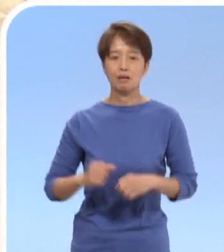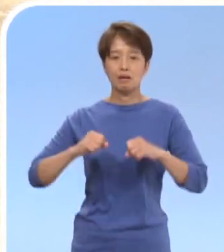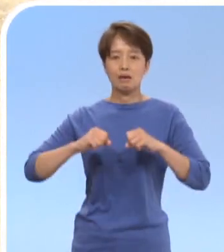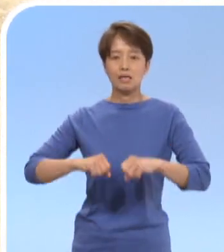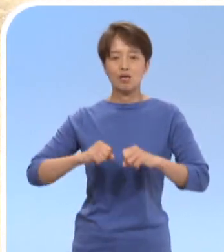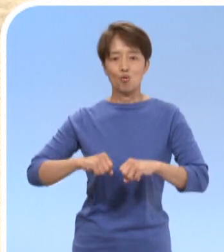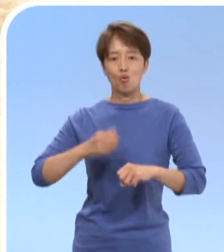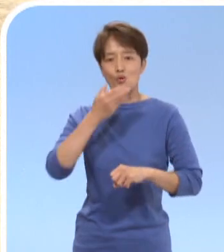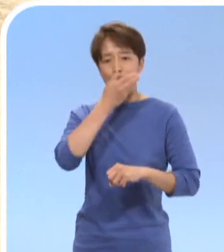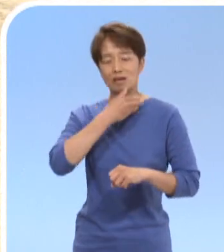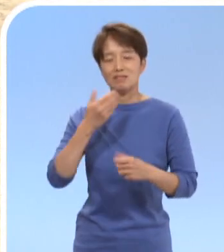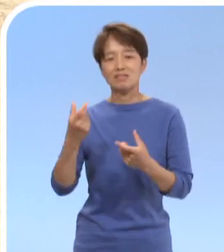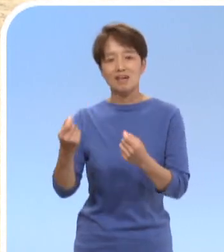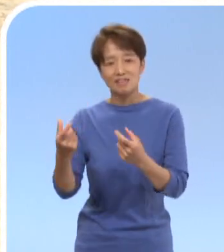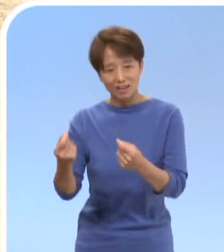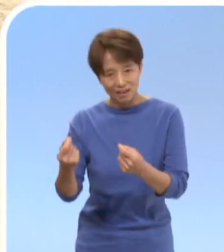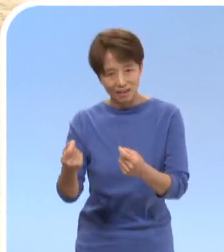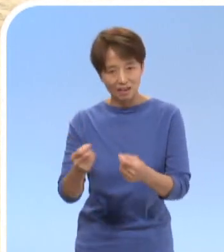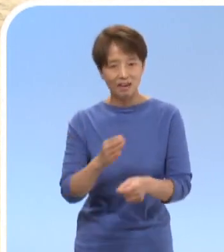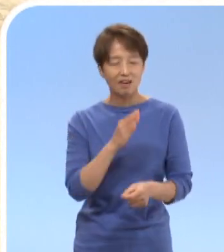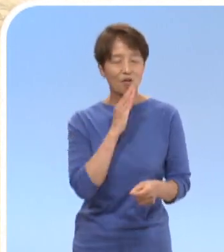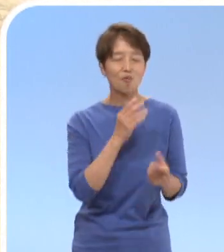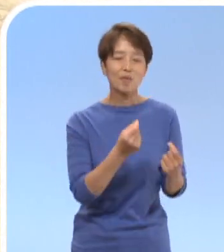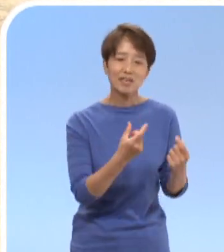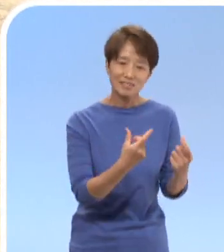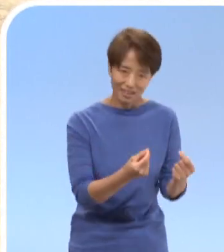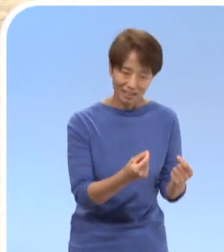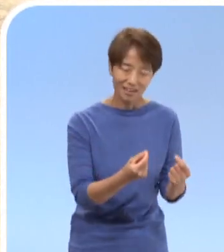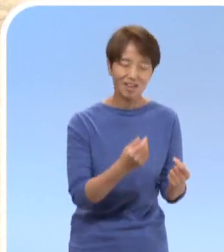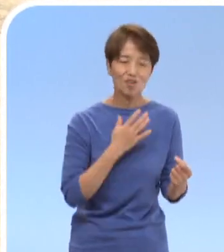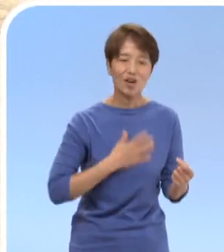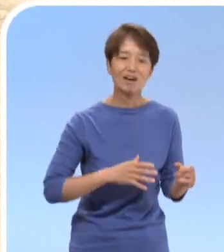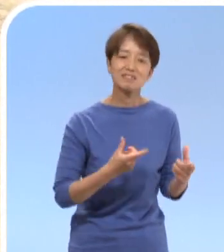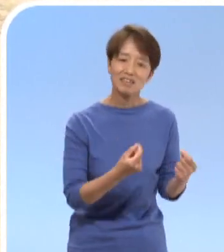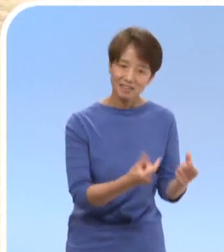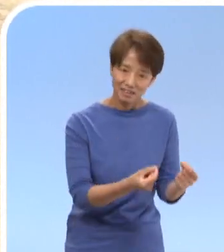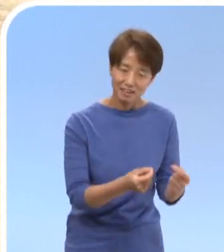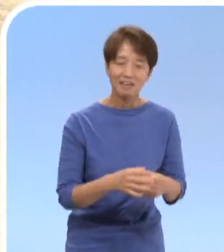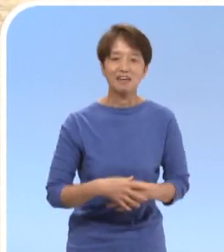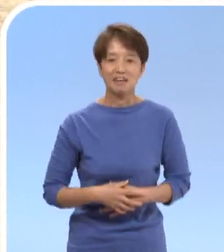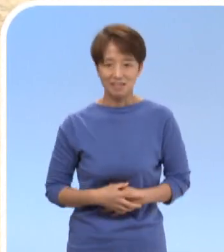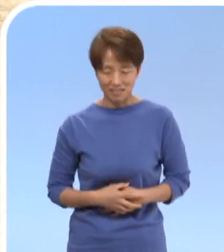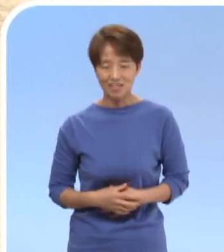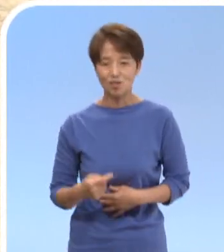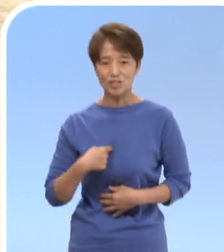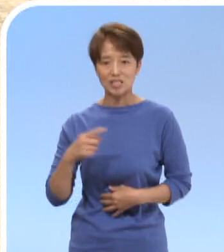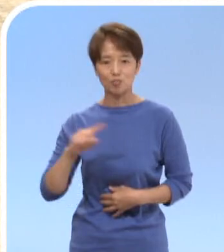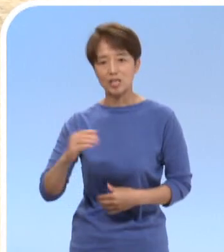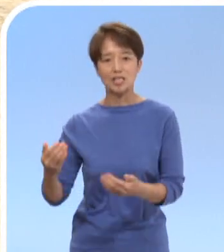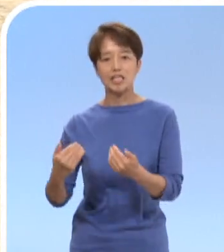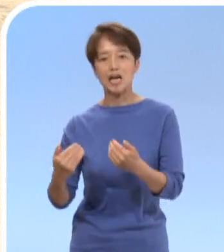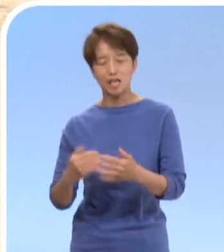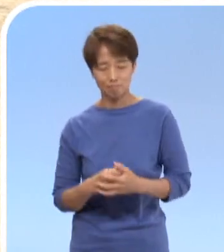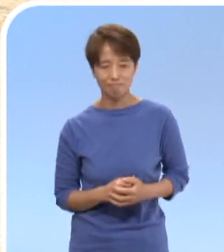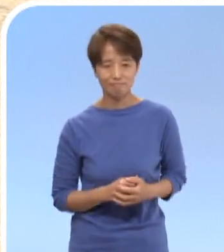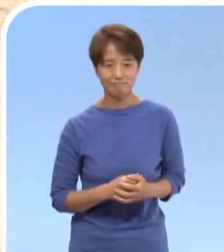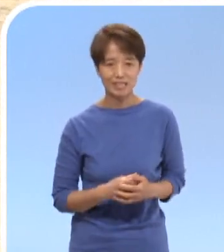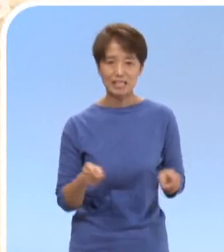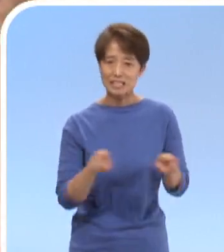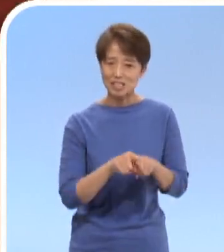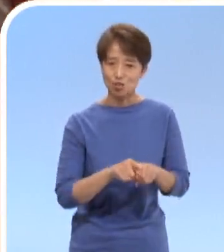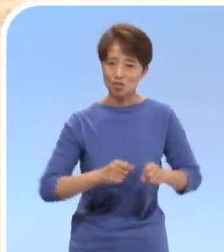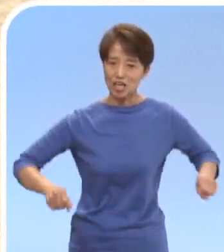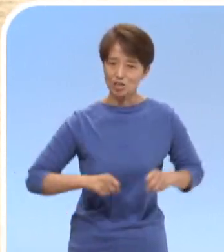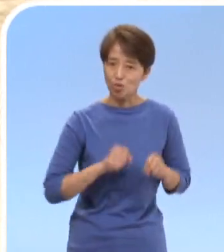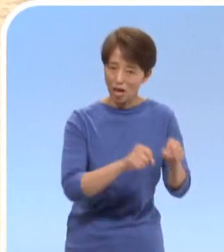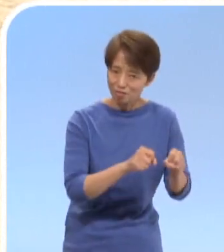いや、やっぱ健康って大事やね。 そうやね、皆さんの活動を見て改めてそう思ったよね。 私らもなんかせなね。 じゃあ一